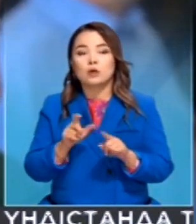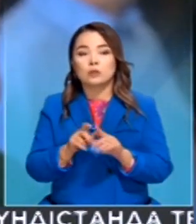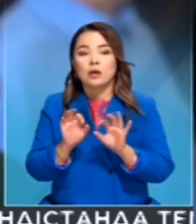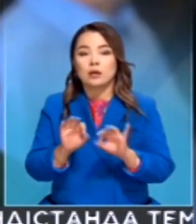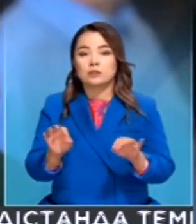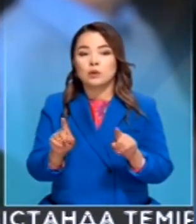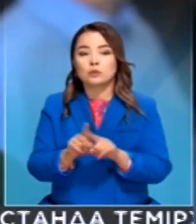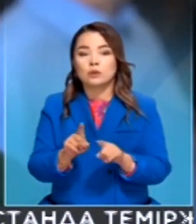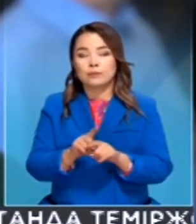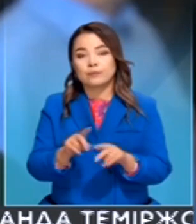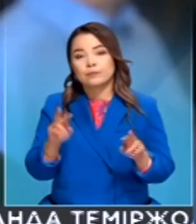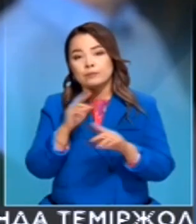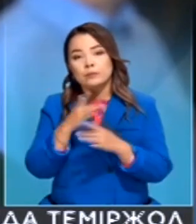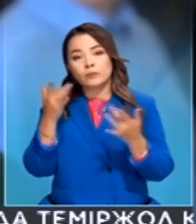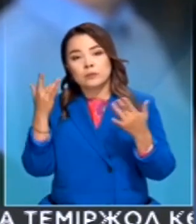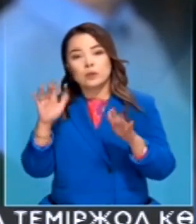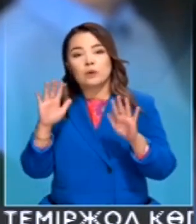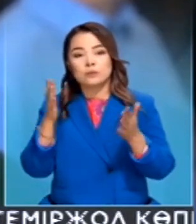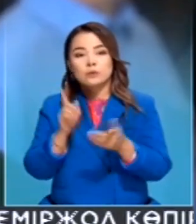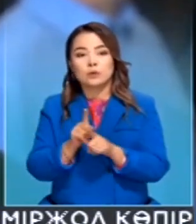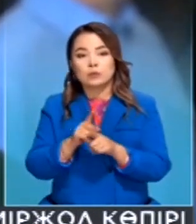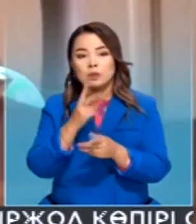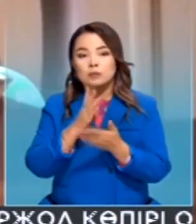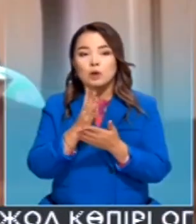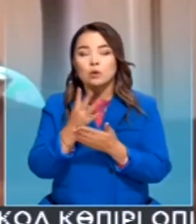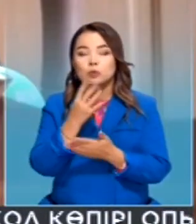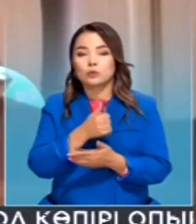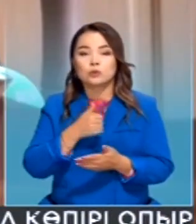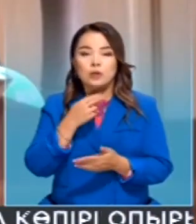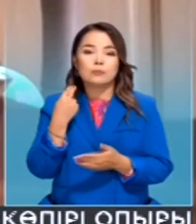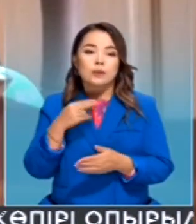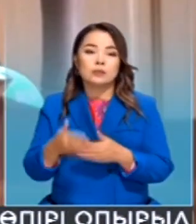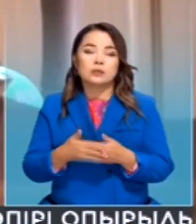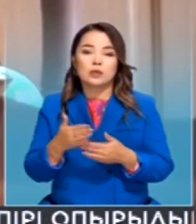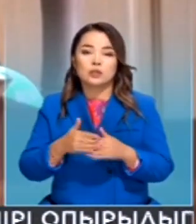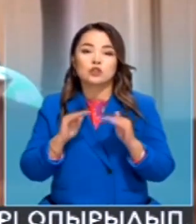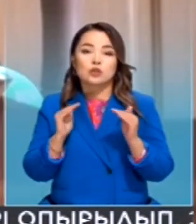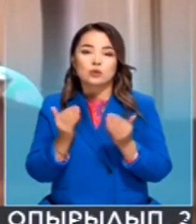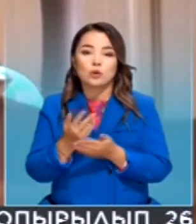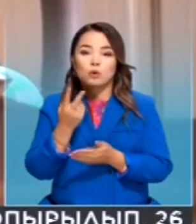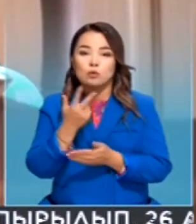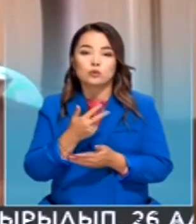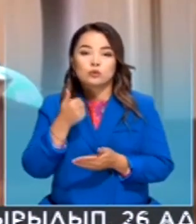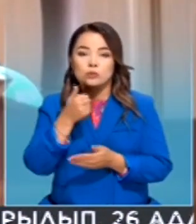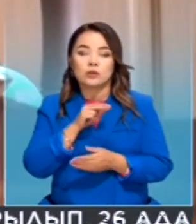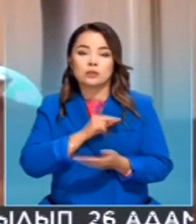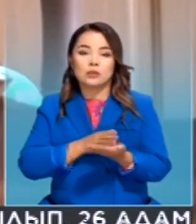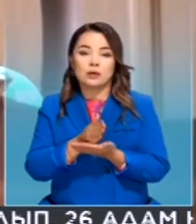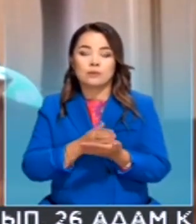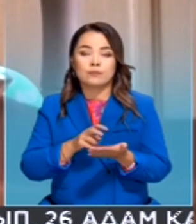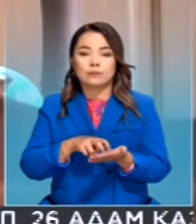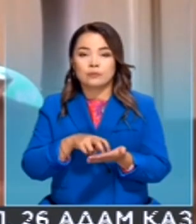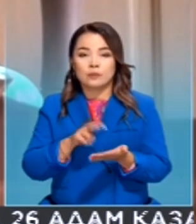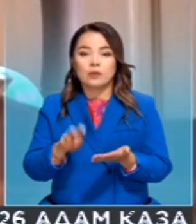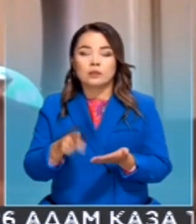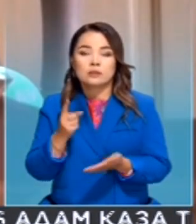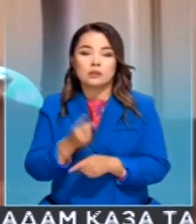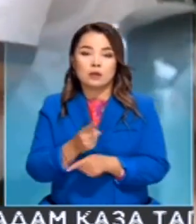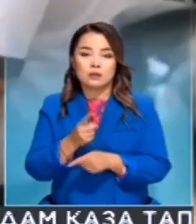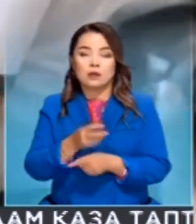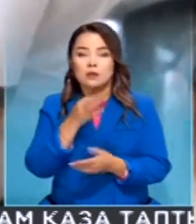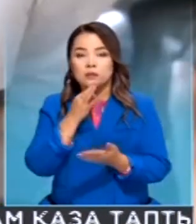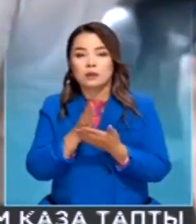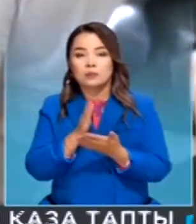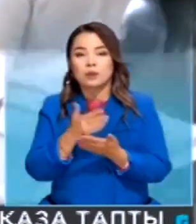немқұрайлығы осындай оқыс оқиға алып келген. Сондықтан 4 жылға бас бостандығын шектеу және 3 жыл лауазымды қызметті атқаруға тыйым салу